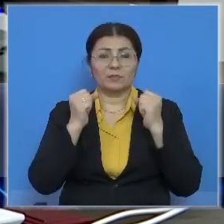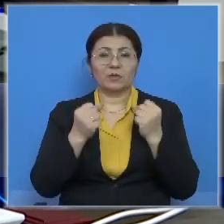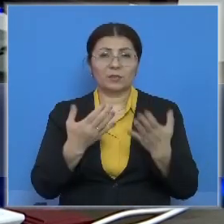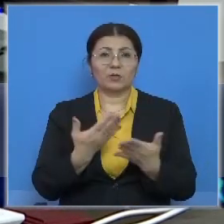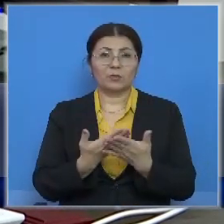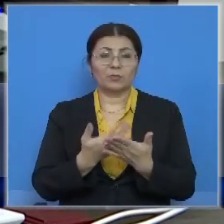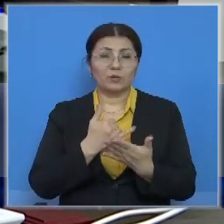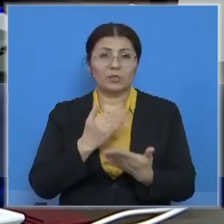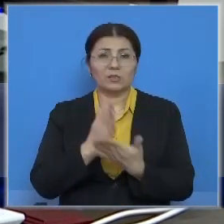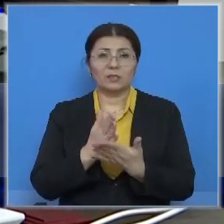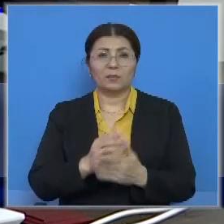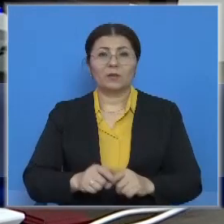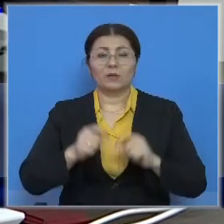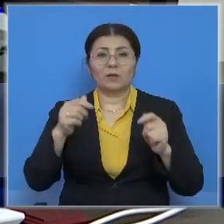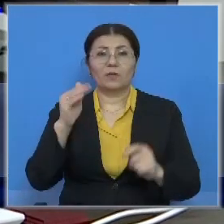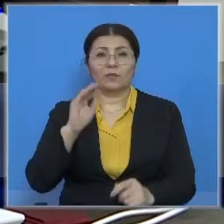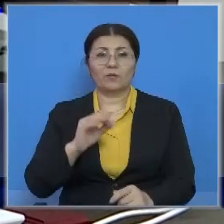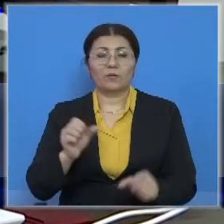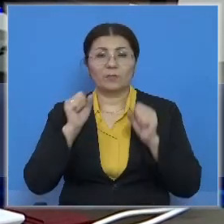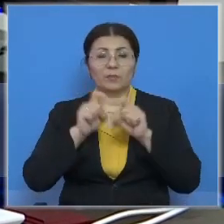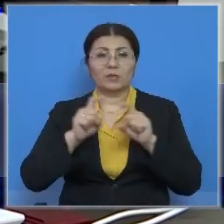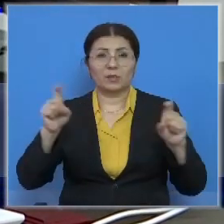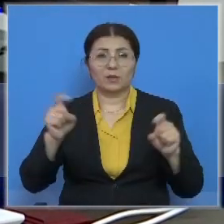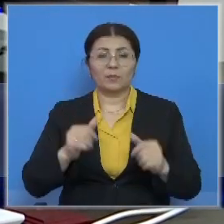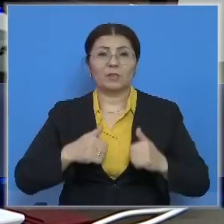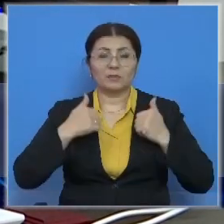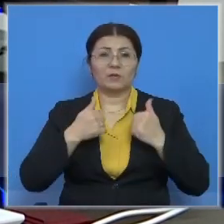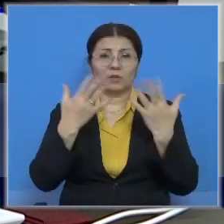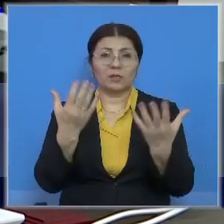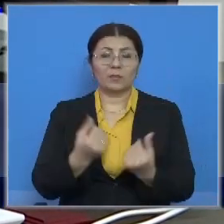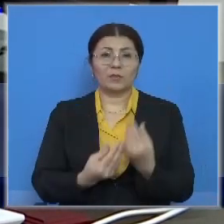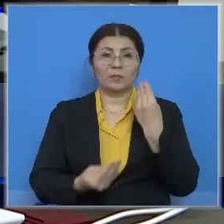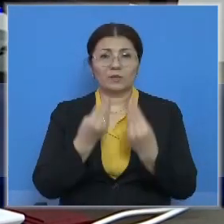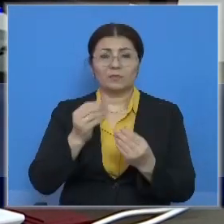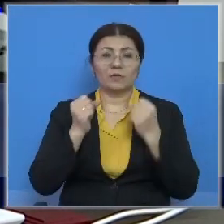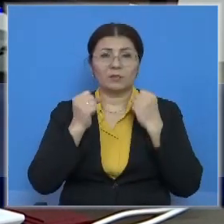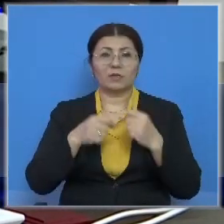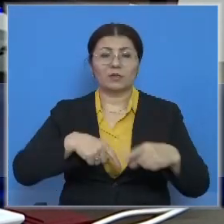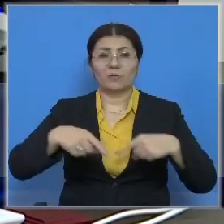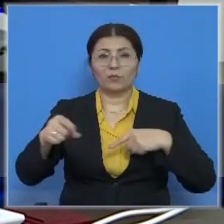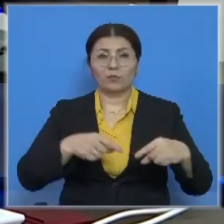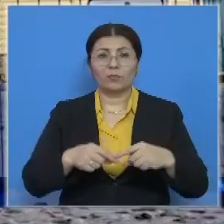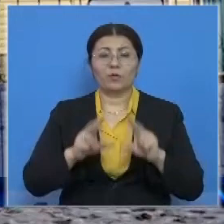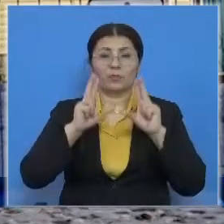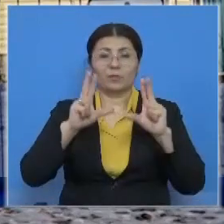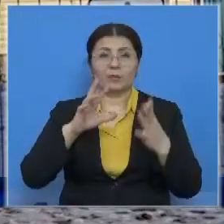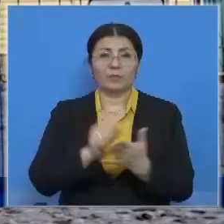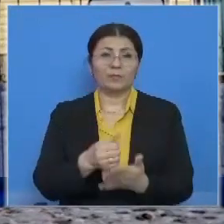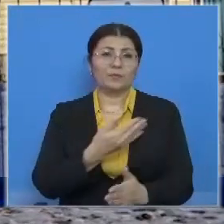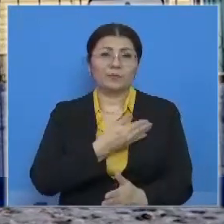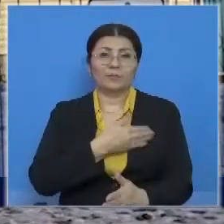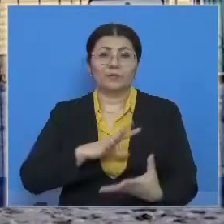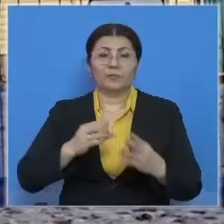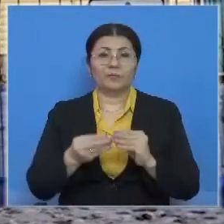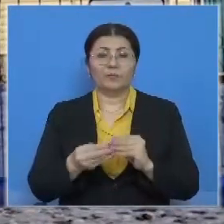у нас культивируются а с открытием фокукорабутаки дополнительный импульс получит игровые виды спорта такие как футбол и волейбол всего в